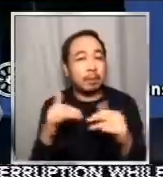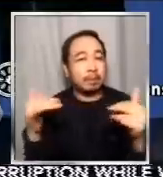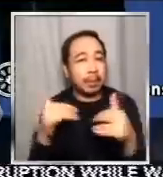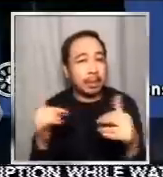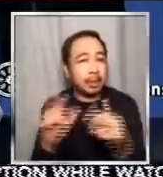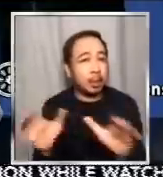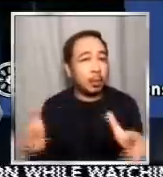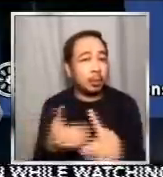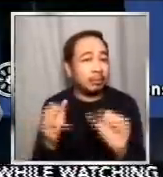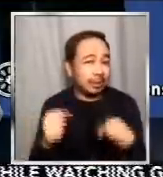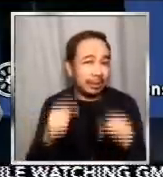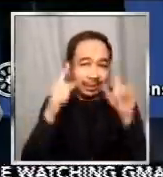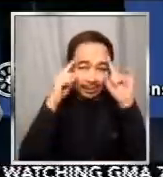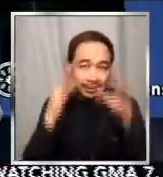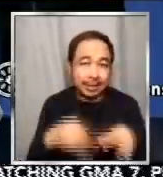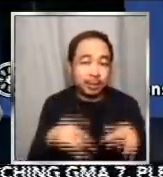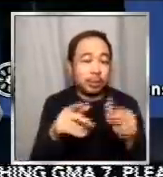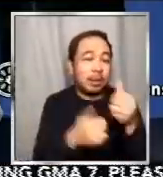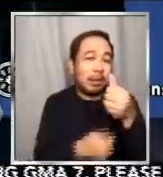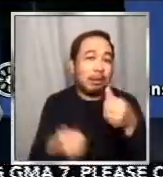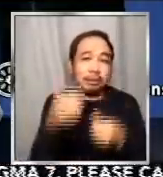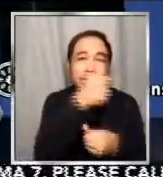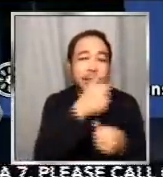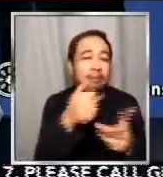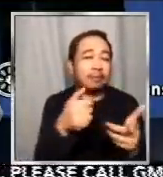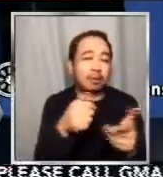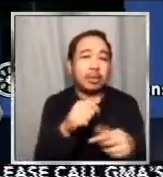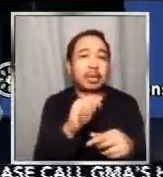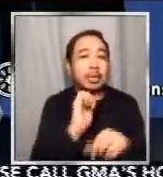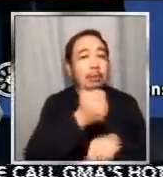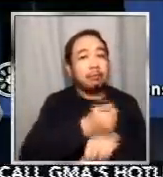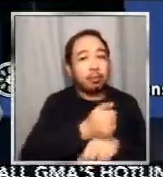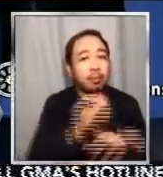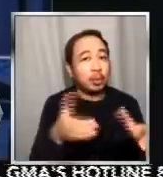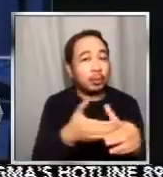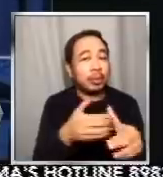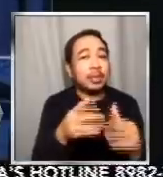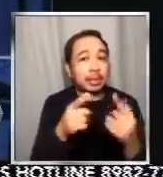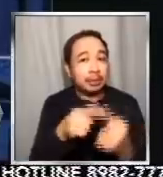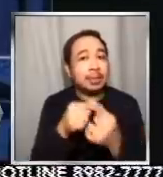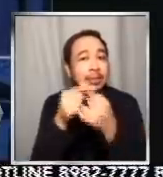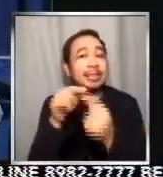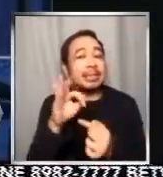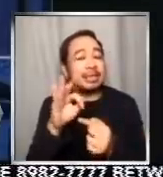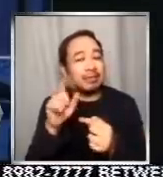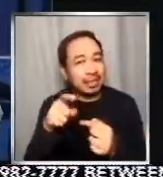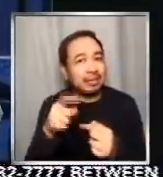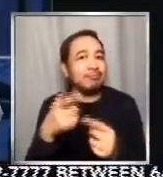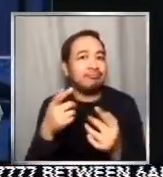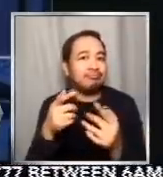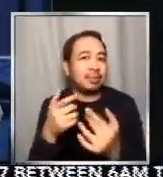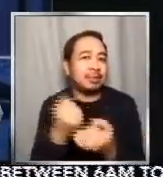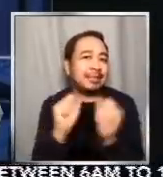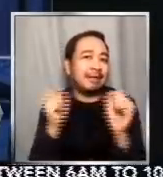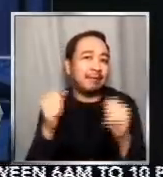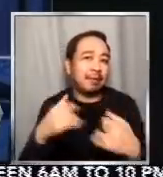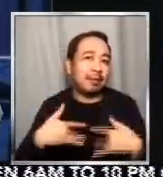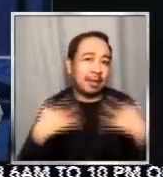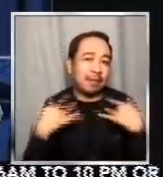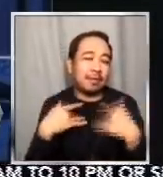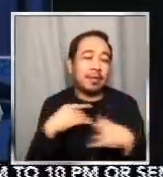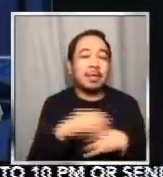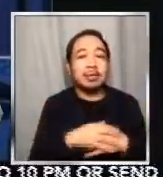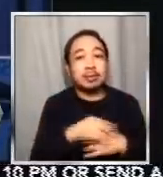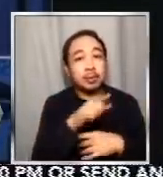magdesisyon ang executive secretary, no? Lalong-lalo na if it means saving lives. Direkta na si ES na magsasabi, ahanang